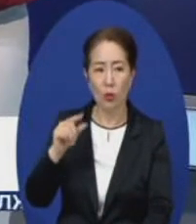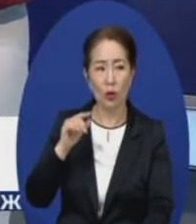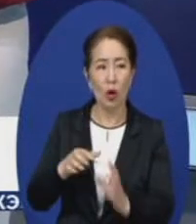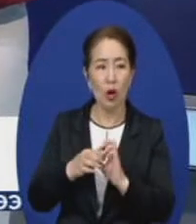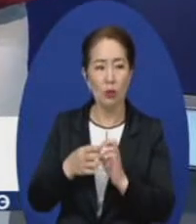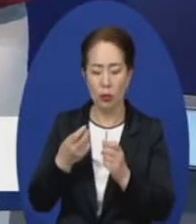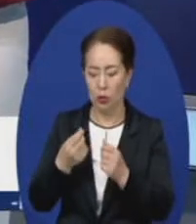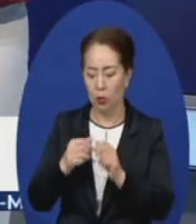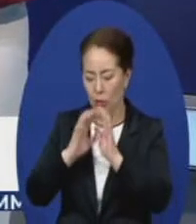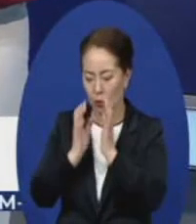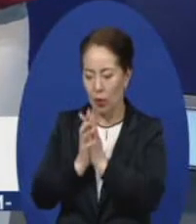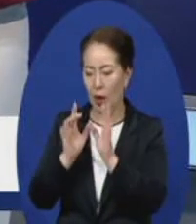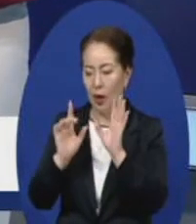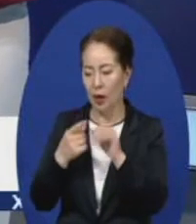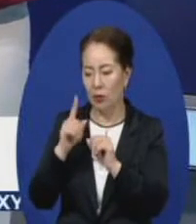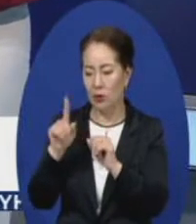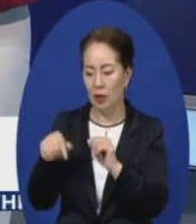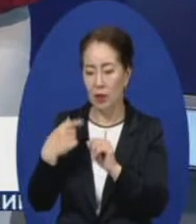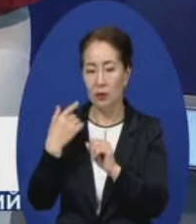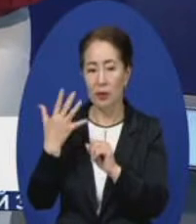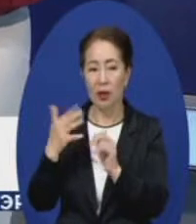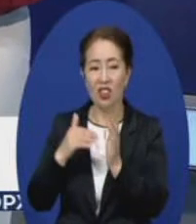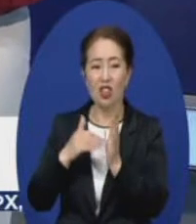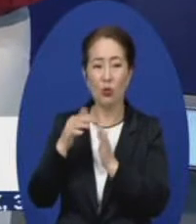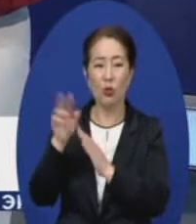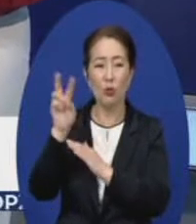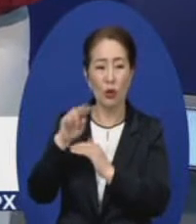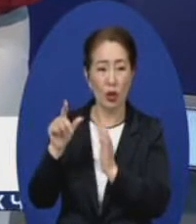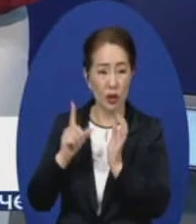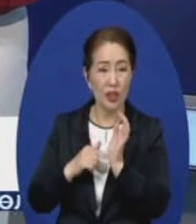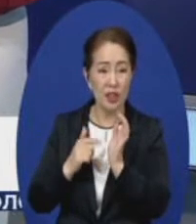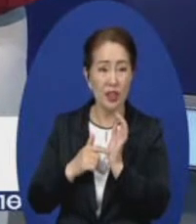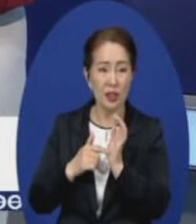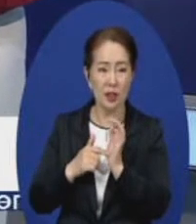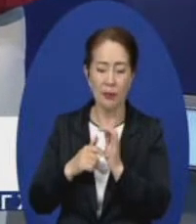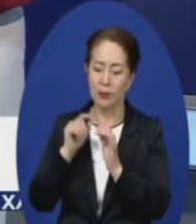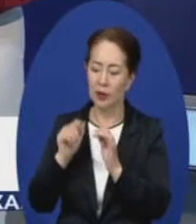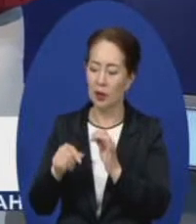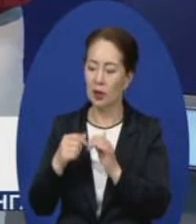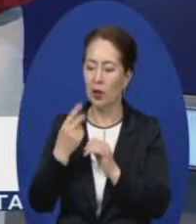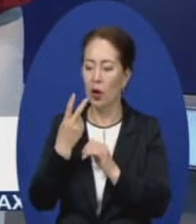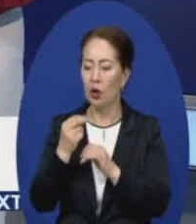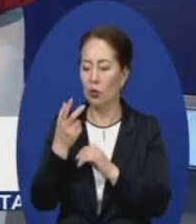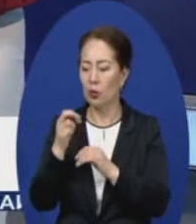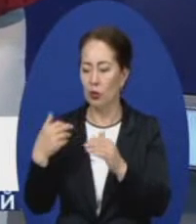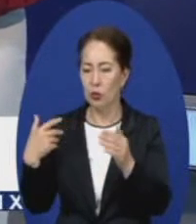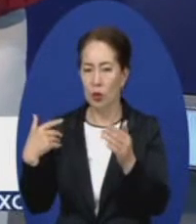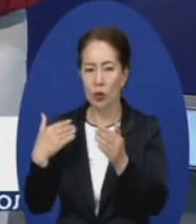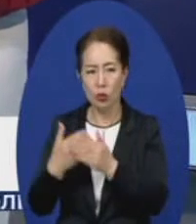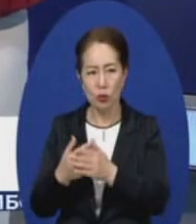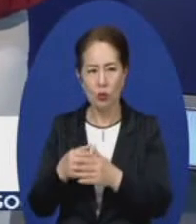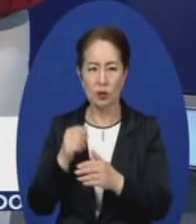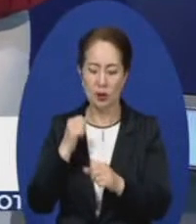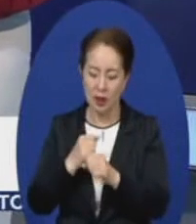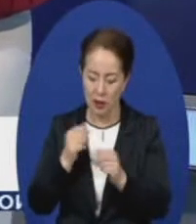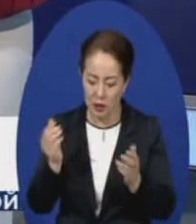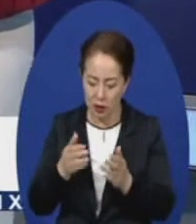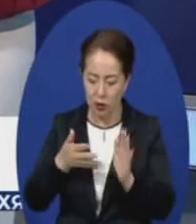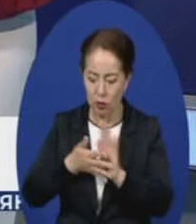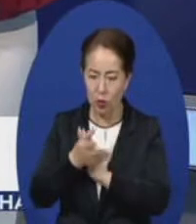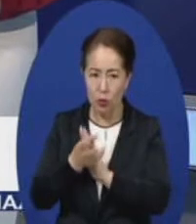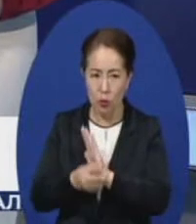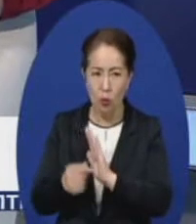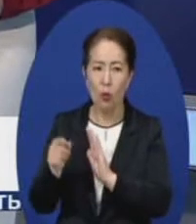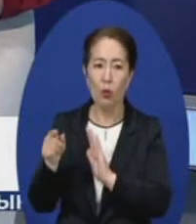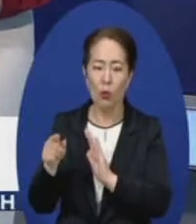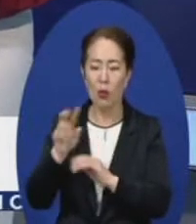гэхэд ойролцоогоор 11.5 тэрбум Америк доллар шаардлагатай. За, энэ бол 2030 он хүртэл энэ асчлыг хийхэд одоо